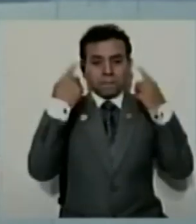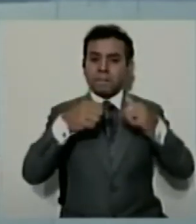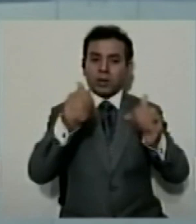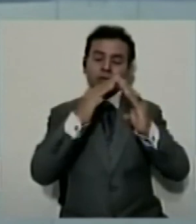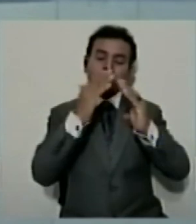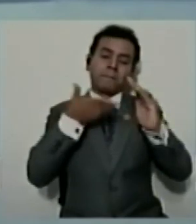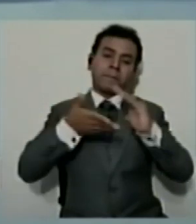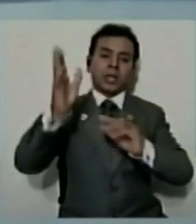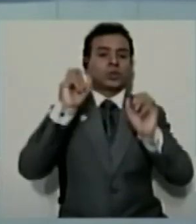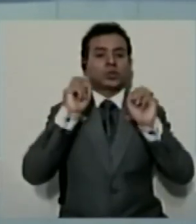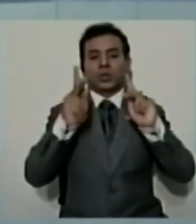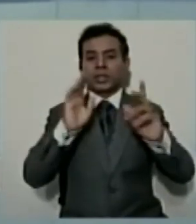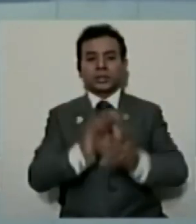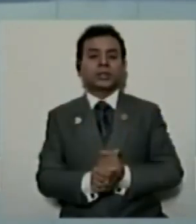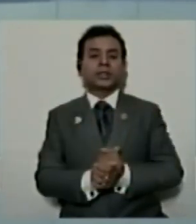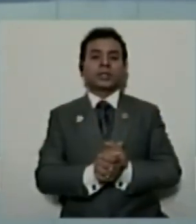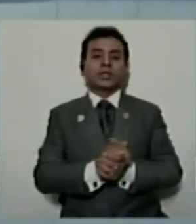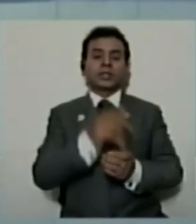ছিলেন।